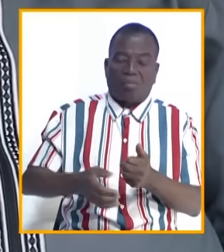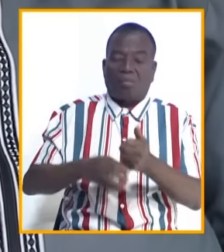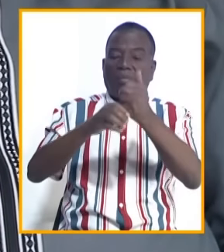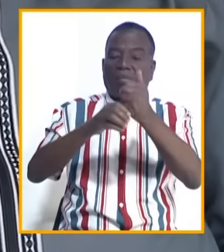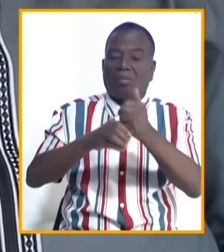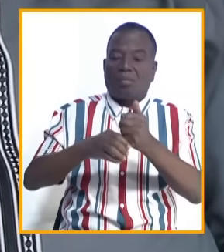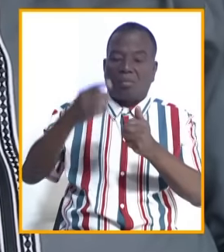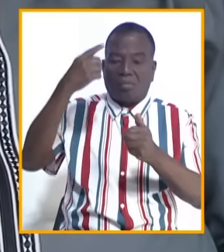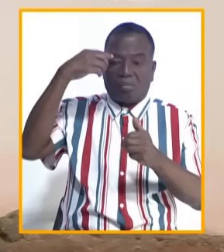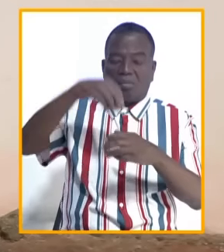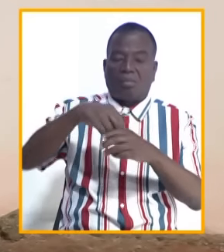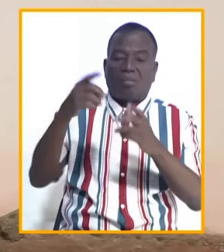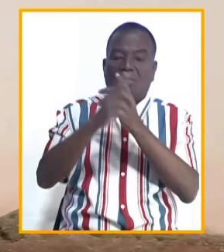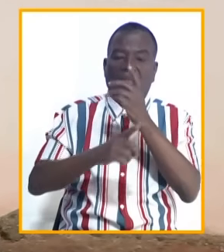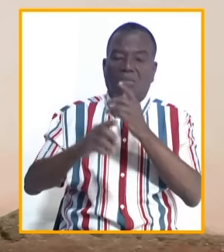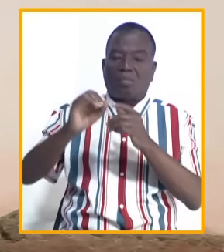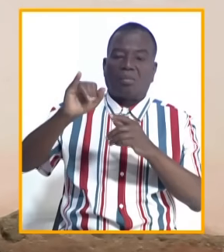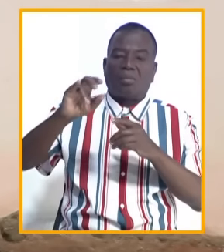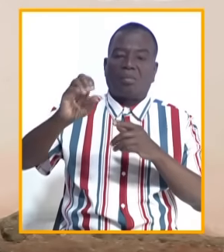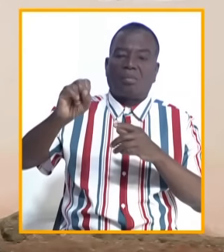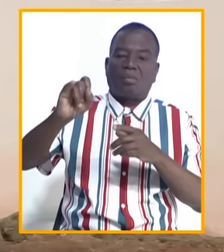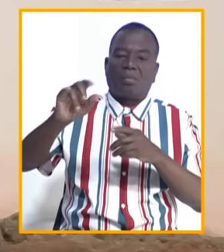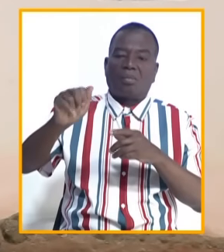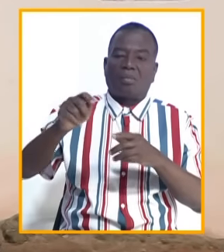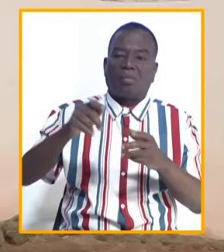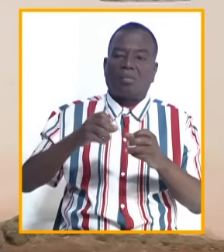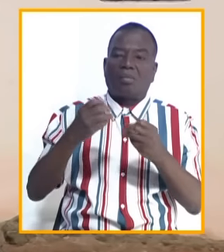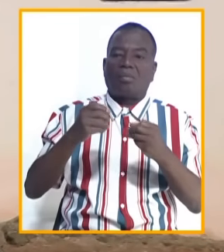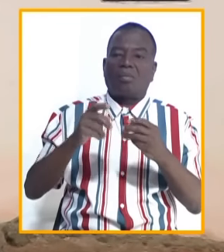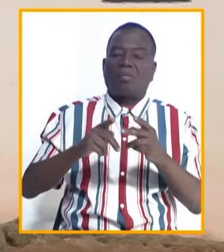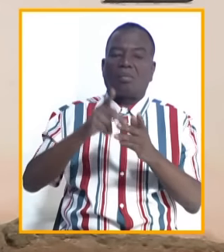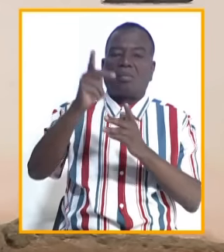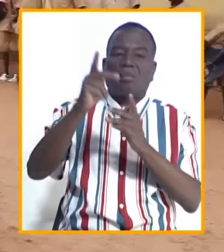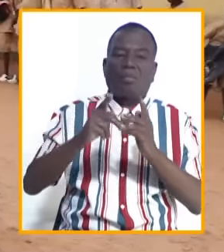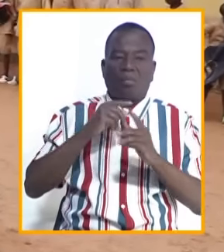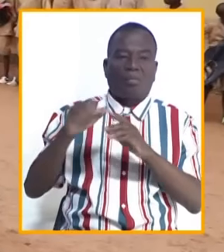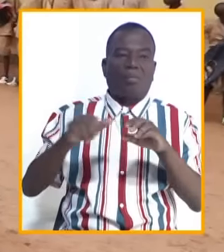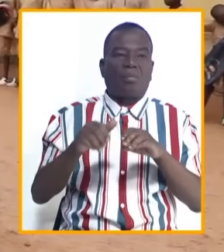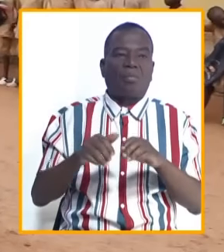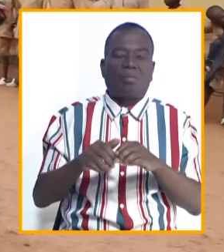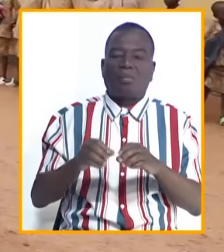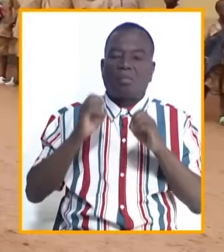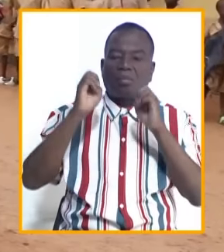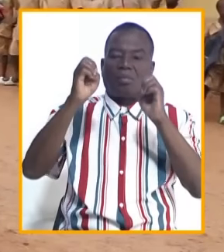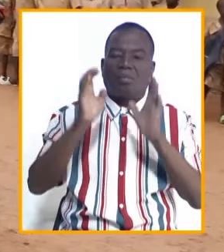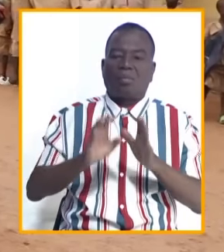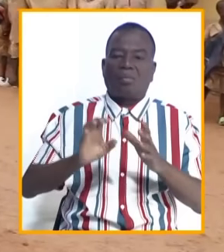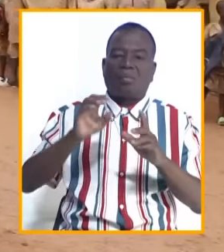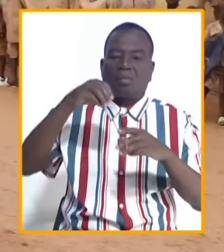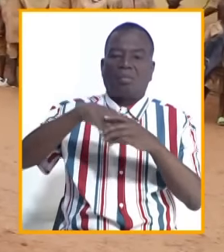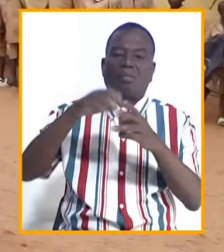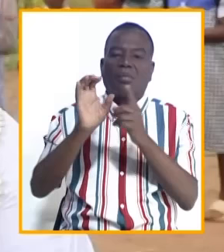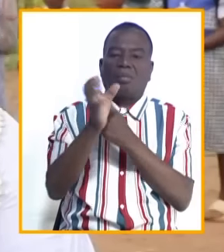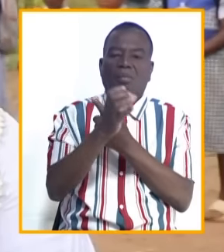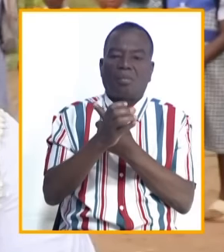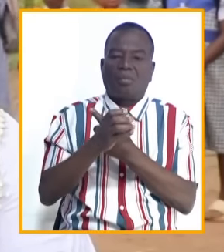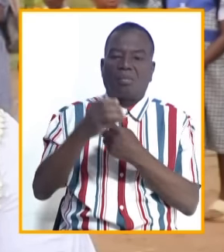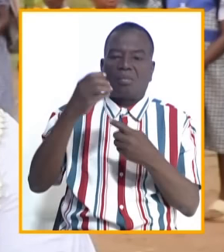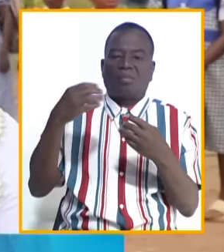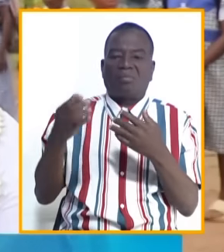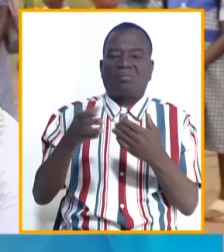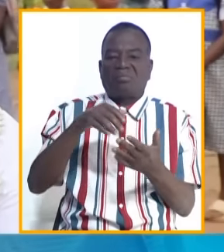éducation dans le département d'Issia, où plusieurs projets sont exécutés. On enseignait dans des conditions vraiment